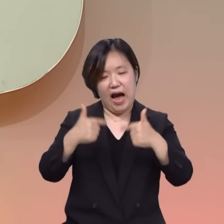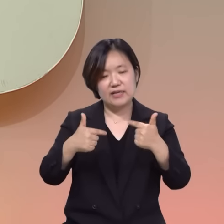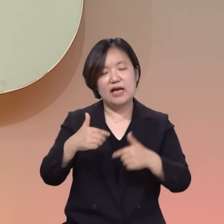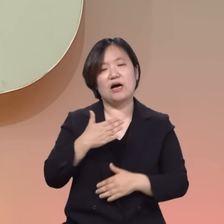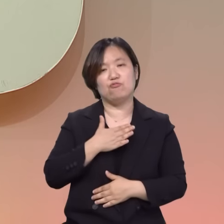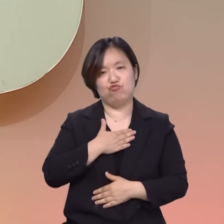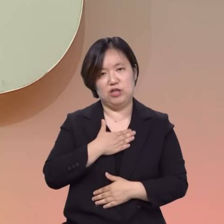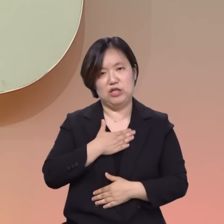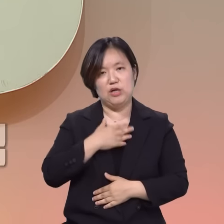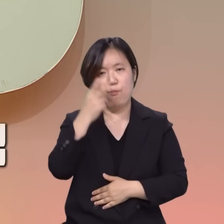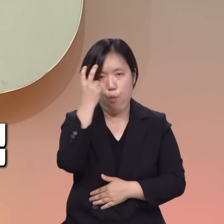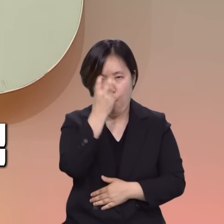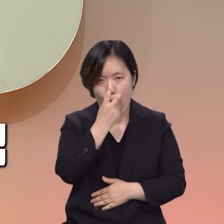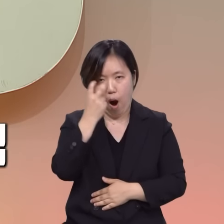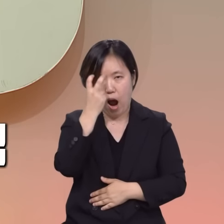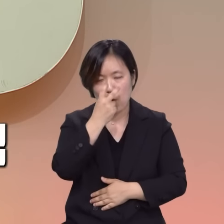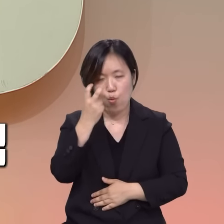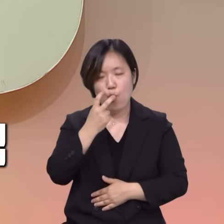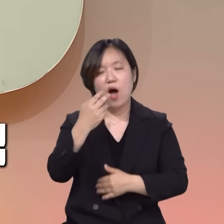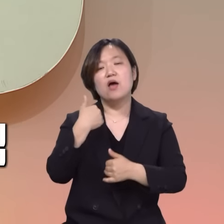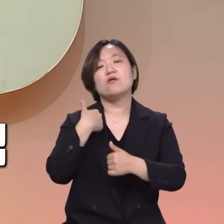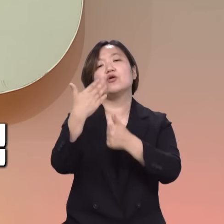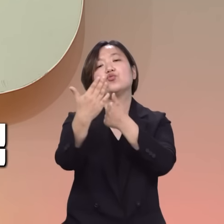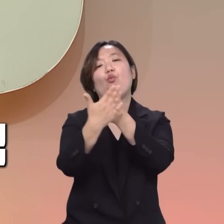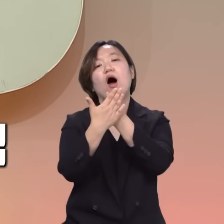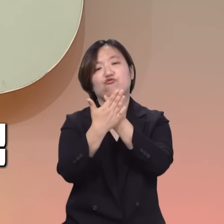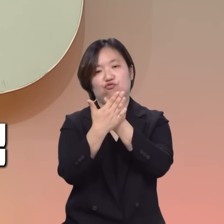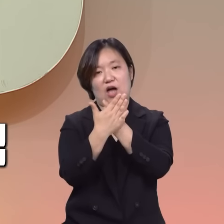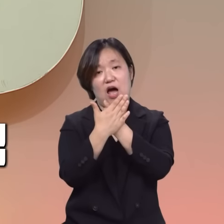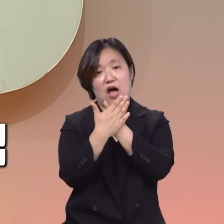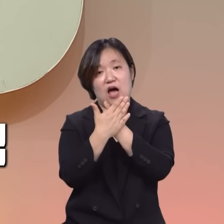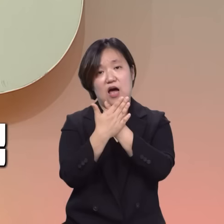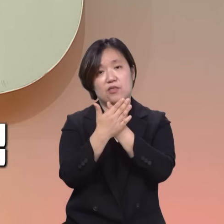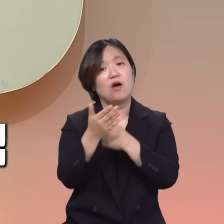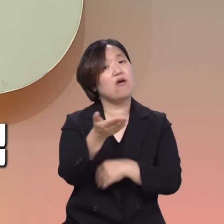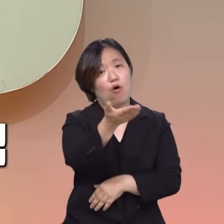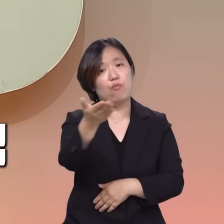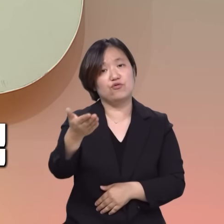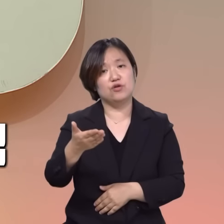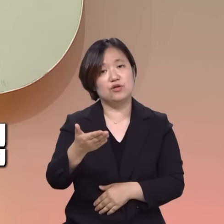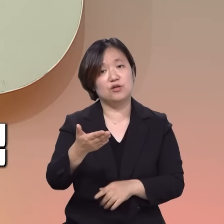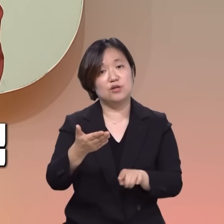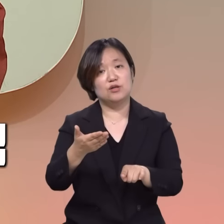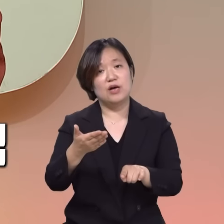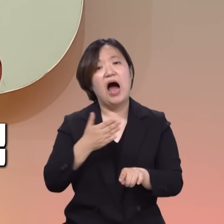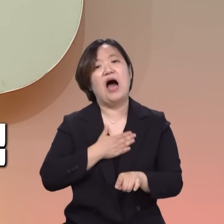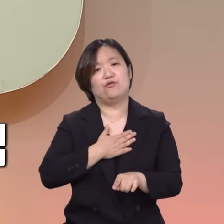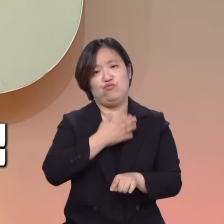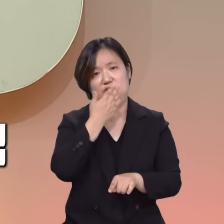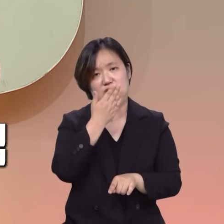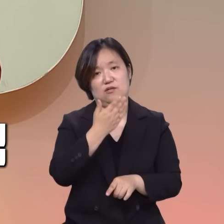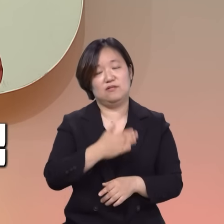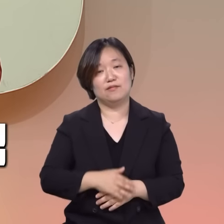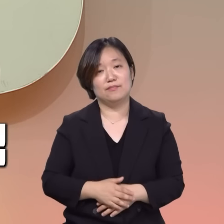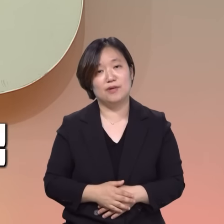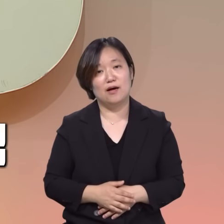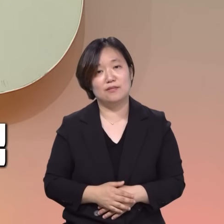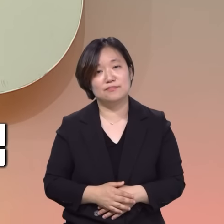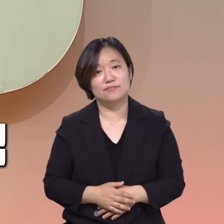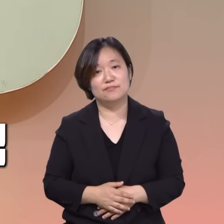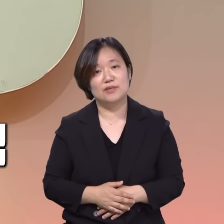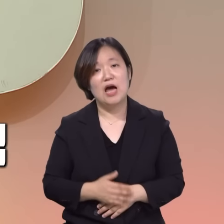우리를 보호하고 도와 주시는구나 것을 우리가 생생하게 지금이 순간에도